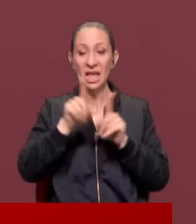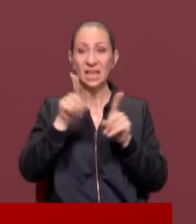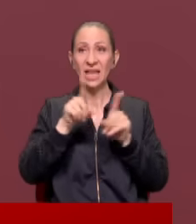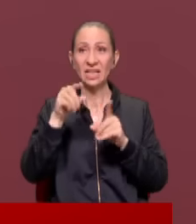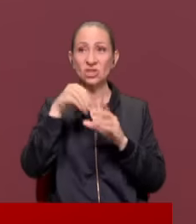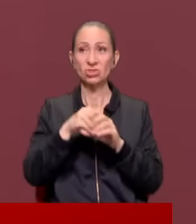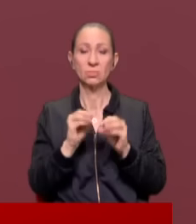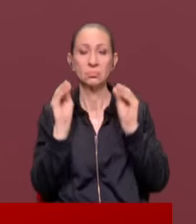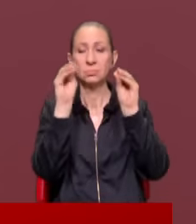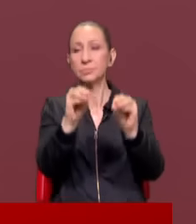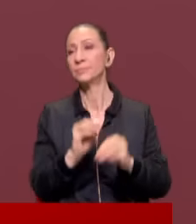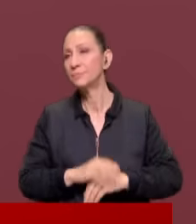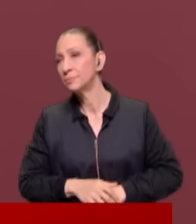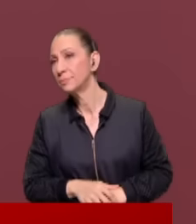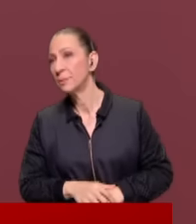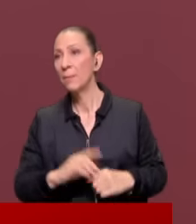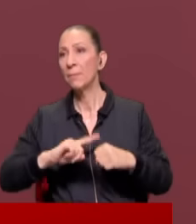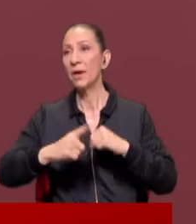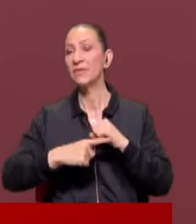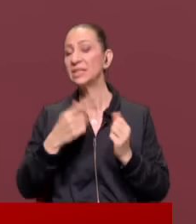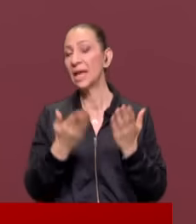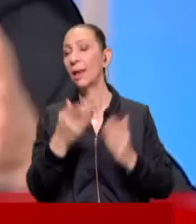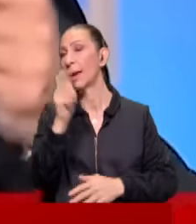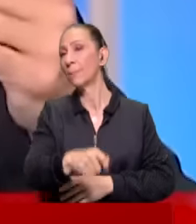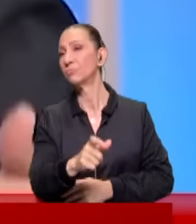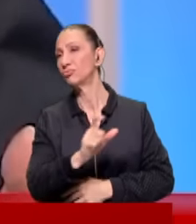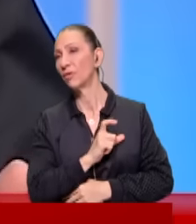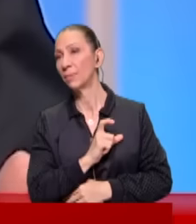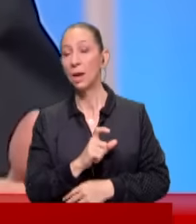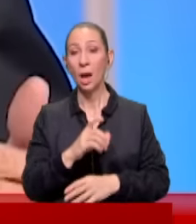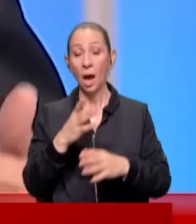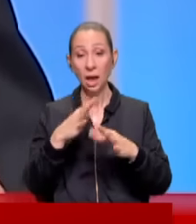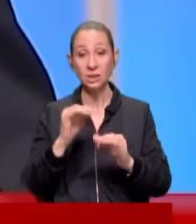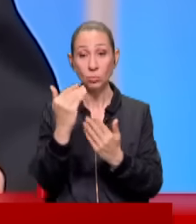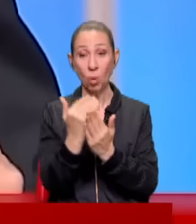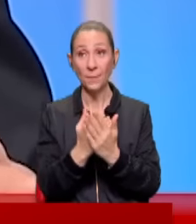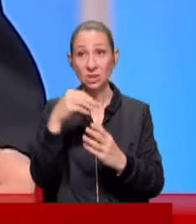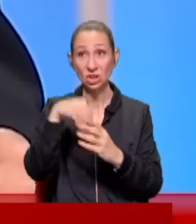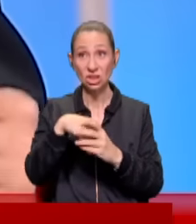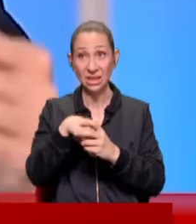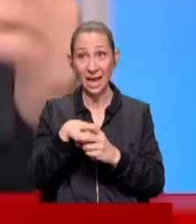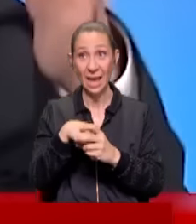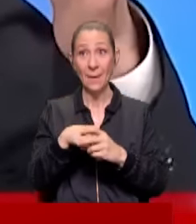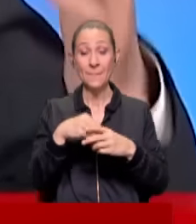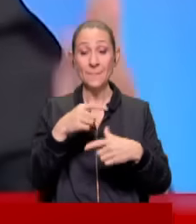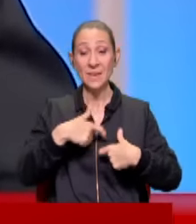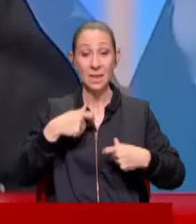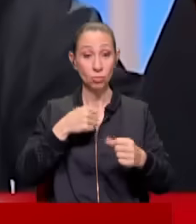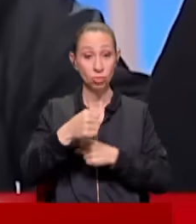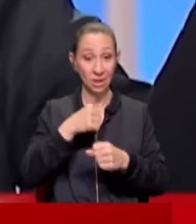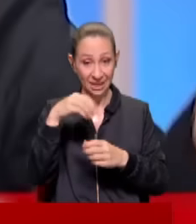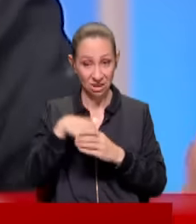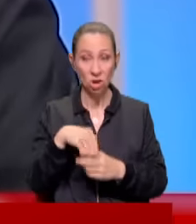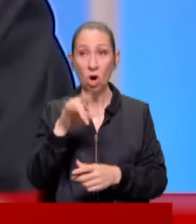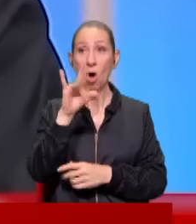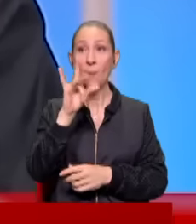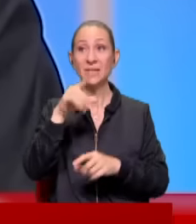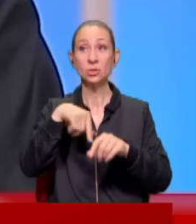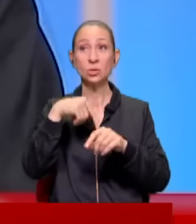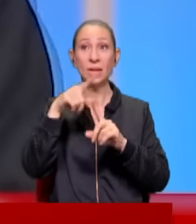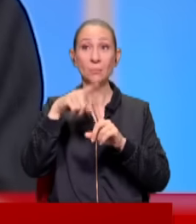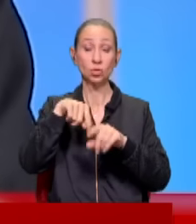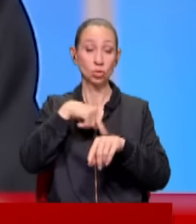sayfalarına koydular ve bir hafta içerisinde değerlendirin. Hali hazırdaki programın içerisinde milli mücadele için, 15 Temmuz